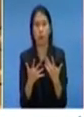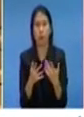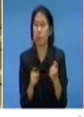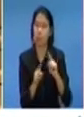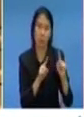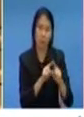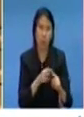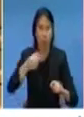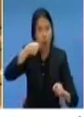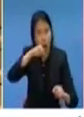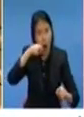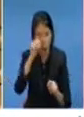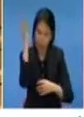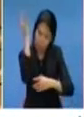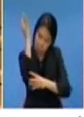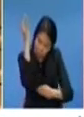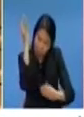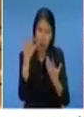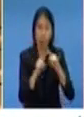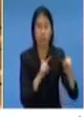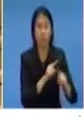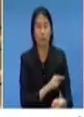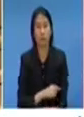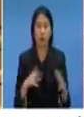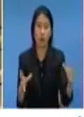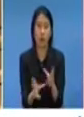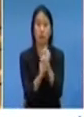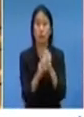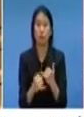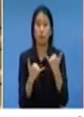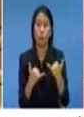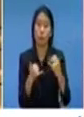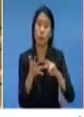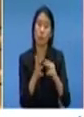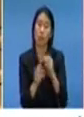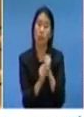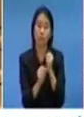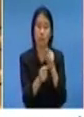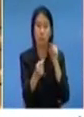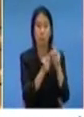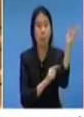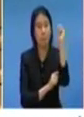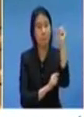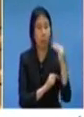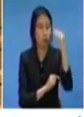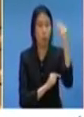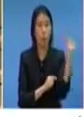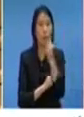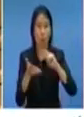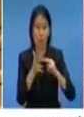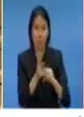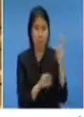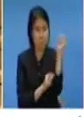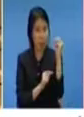ชานอ้อยมีทั้งอันนู้นอันนี้แล้วตกลงวันนี้ท่านทำเฉพาะไม้โตเร็วไอ้คำว่าโตเร็วของท่านเนี่ย 4-5 ปีฮ